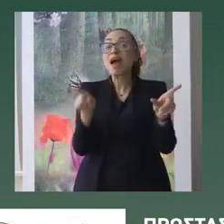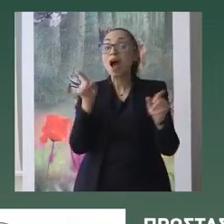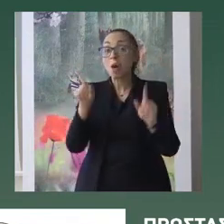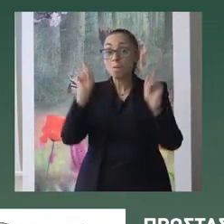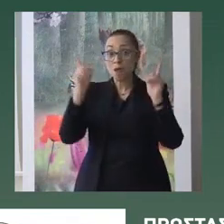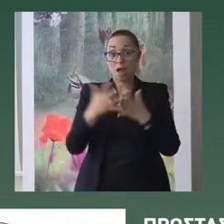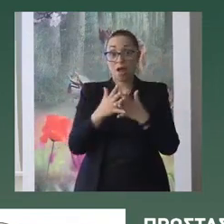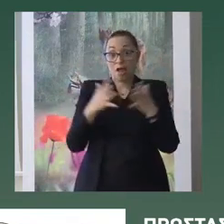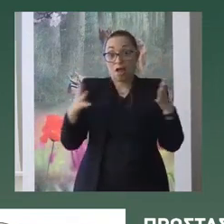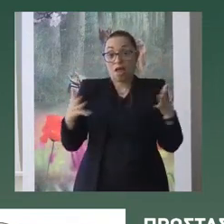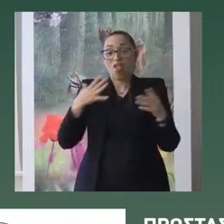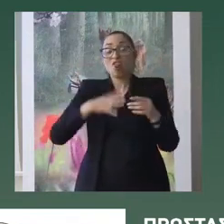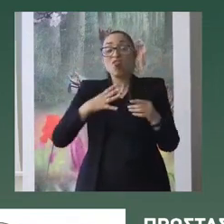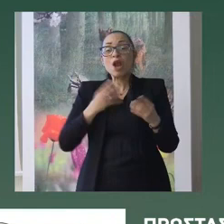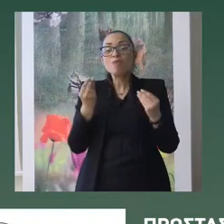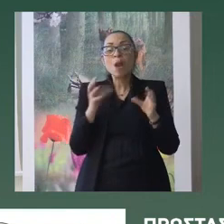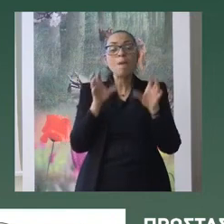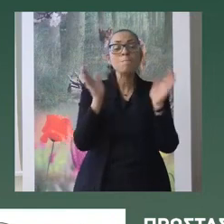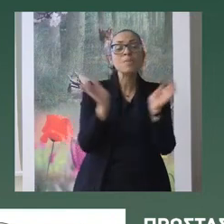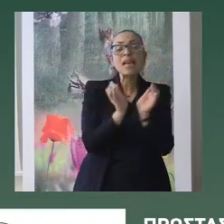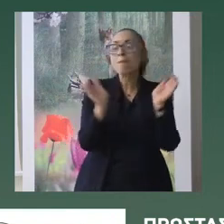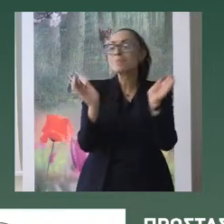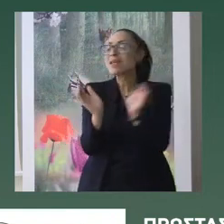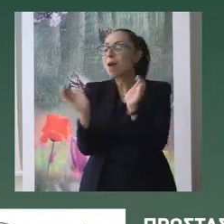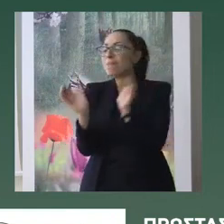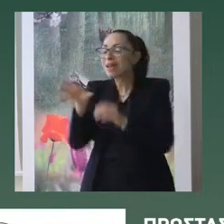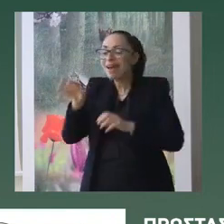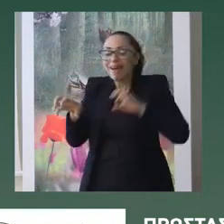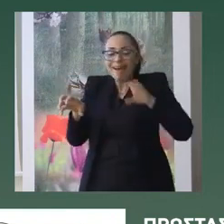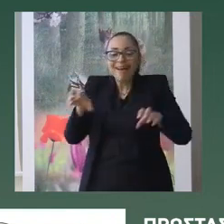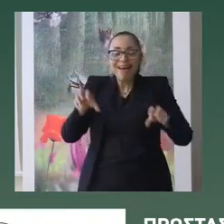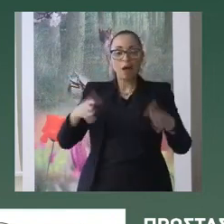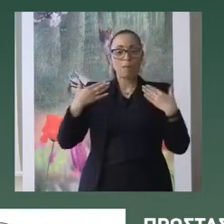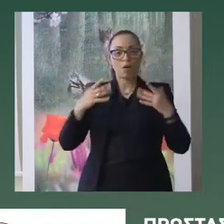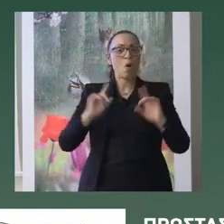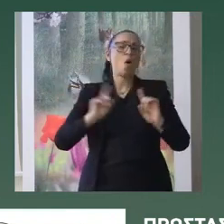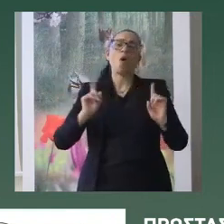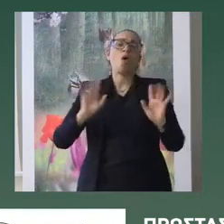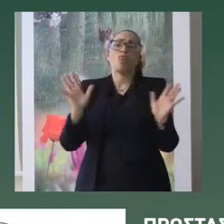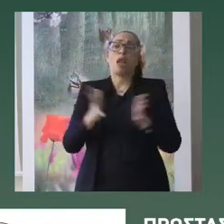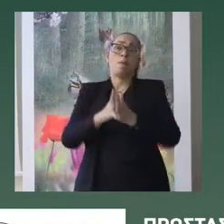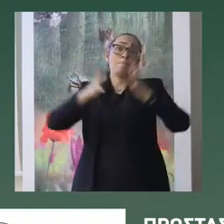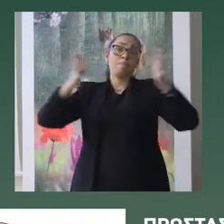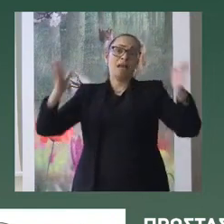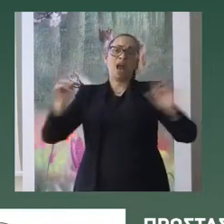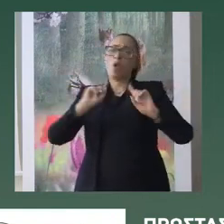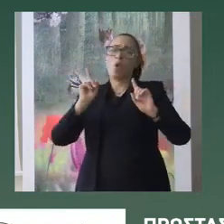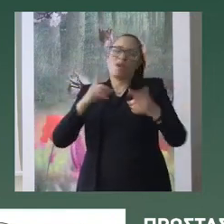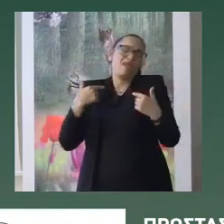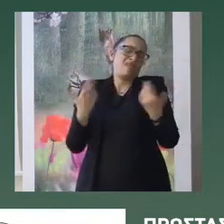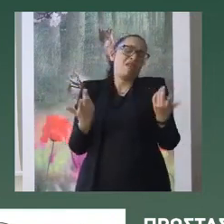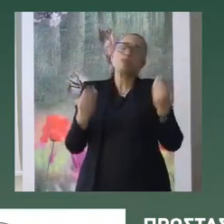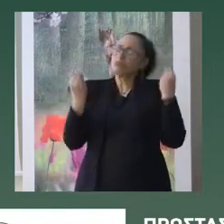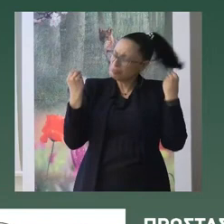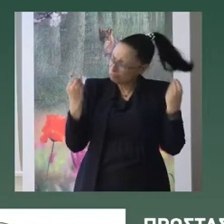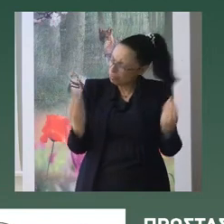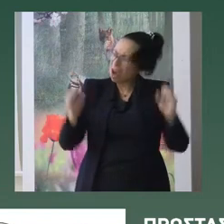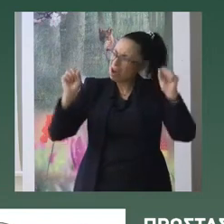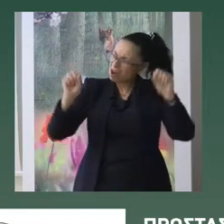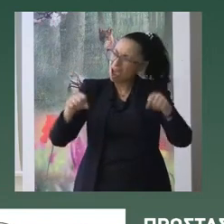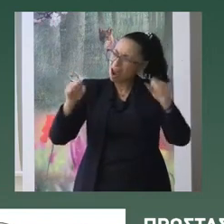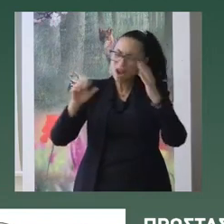ότι μια πόλη θέλει πολλά μικρά και μεσαία πάρκα. Δεν ισχυρίζομαι ότι τα μεγάλα πάρκα είναι άχρηστα, ίσα-ίσα είναι πάρα πολύ